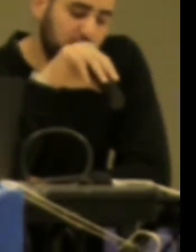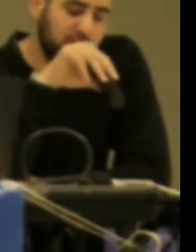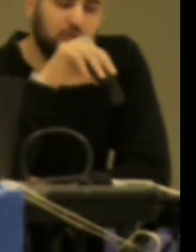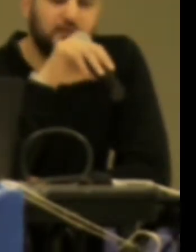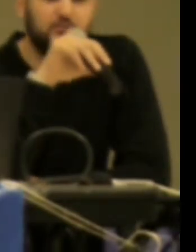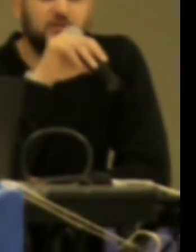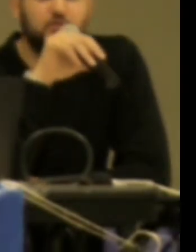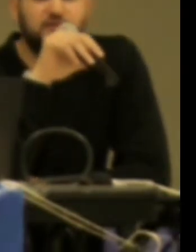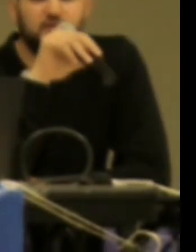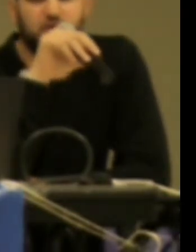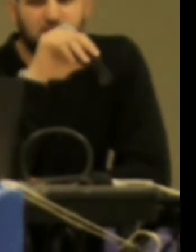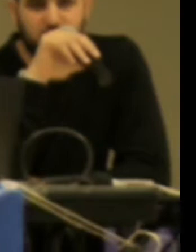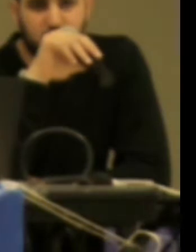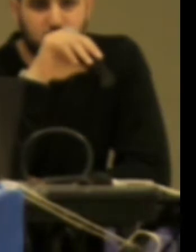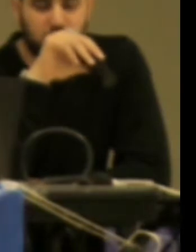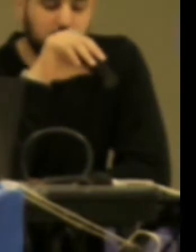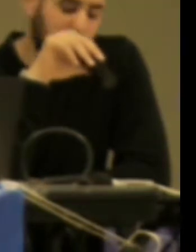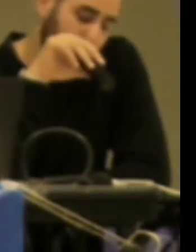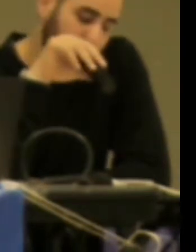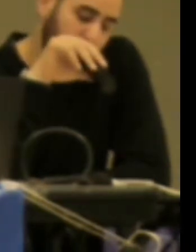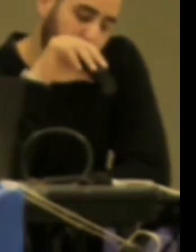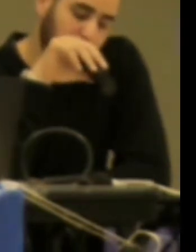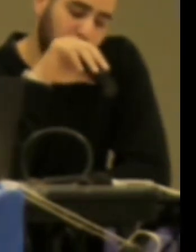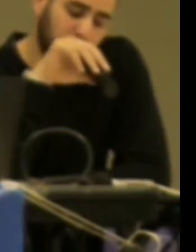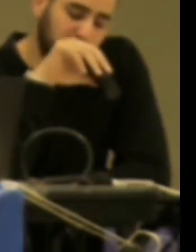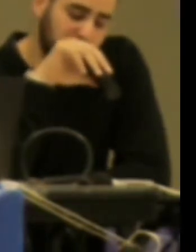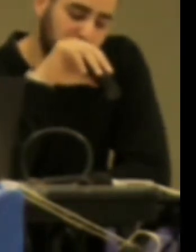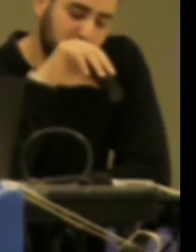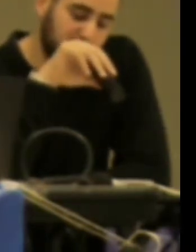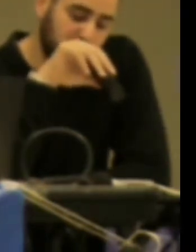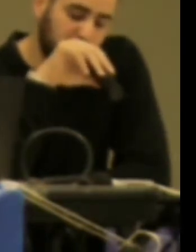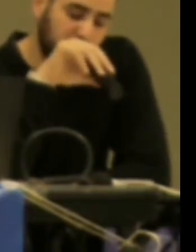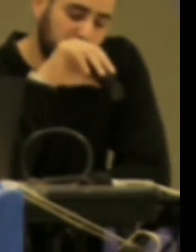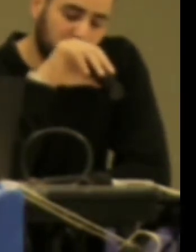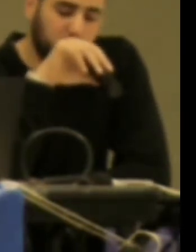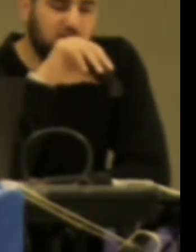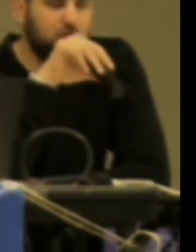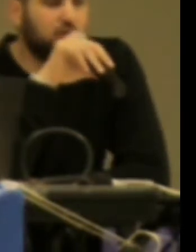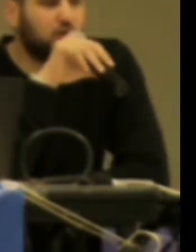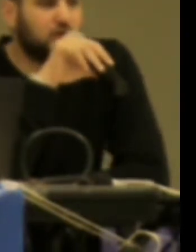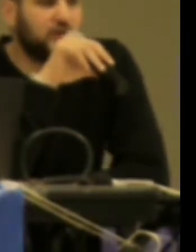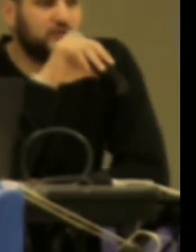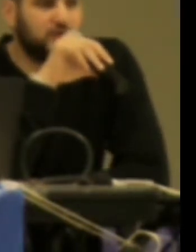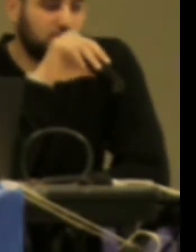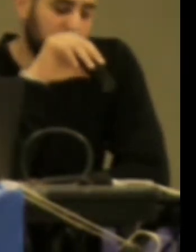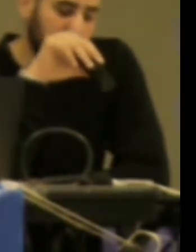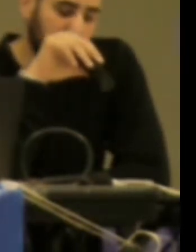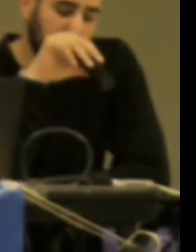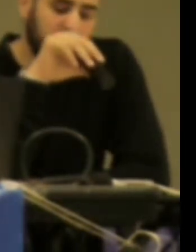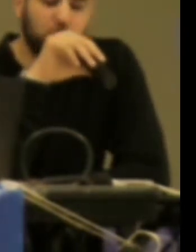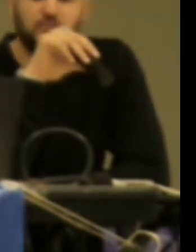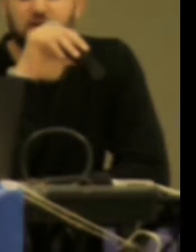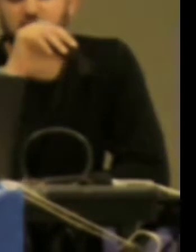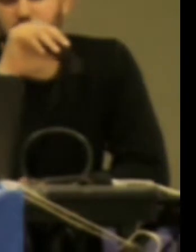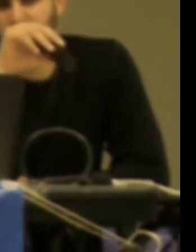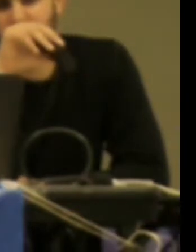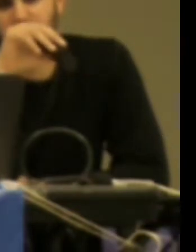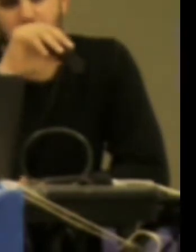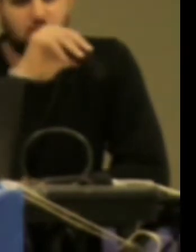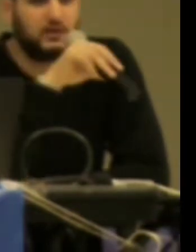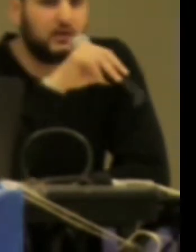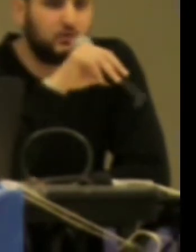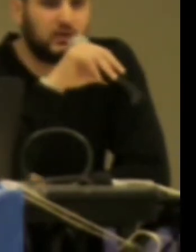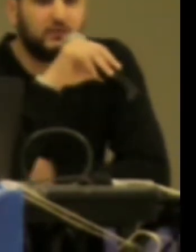d'arabe, c'est du lundi au samedi de 19h à 20h30. Et les cours de tajwid, nous sommes de 18h30 à 20h. Et c'est du mardi au